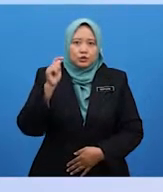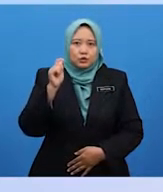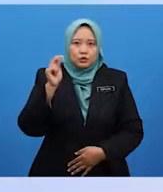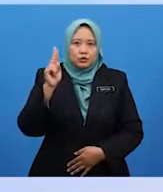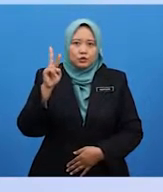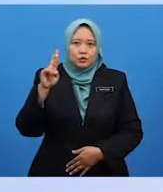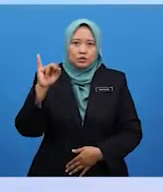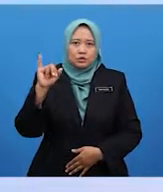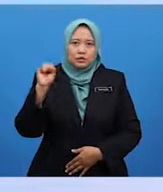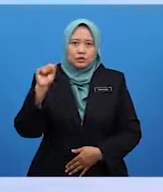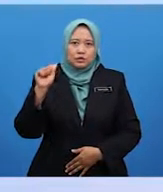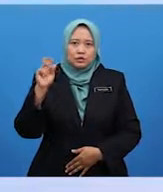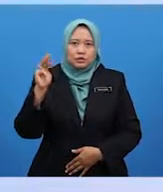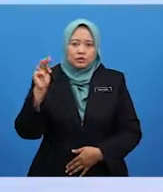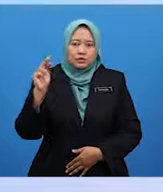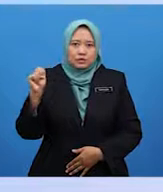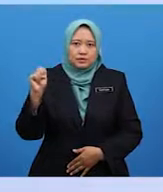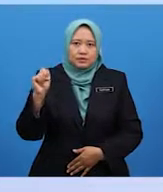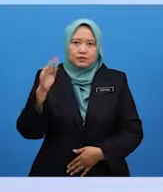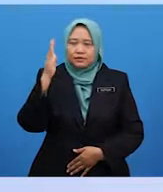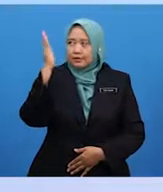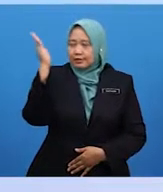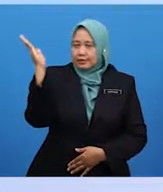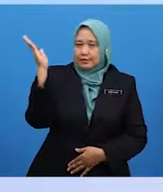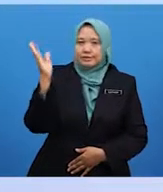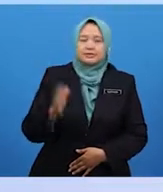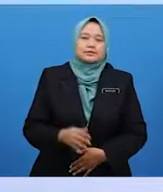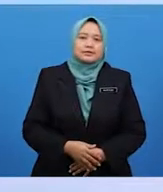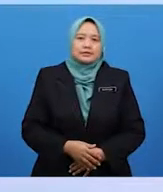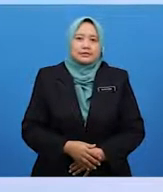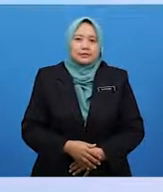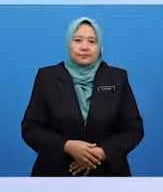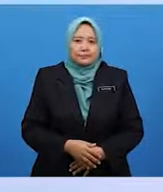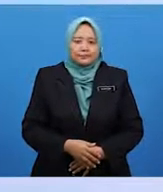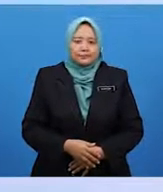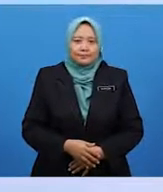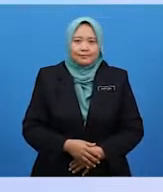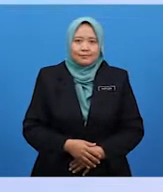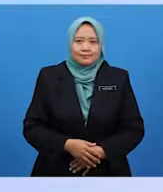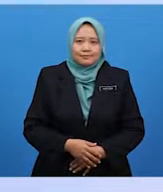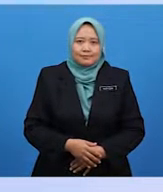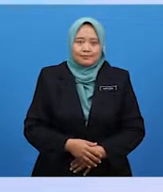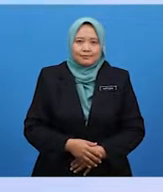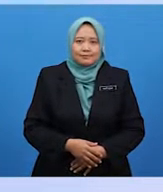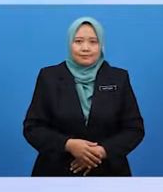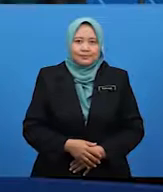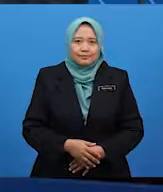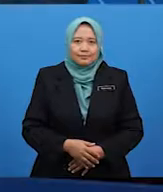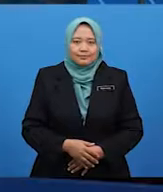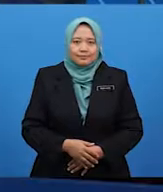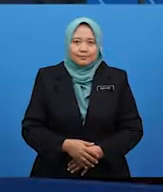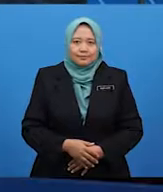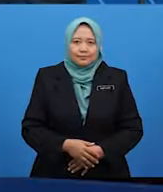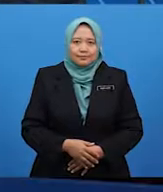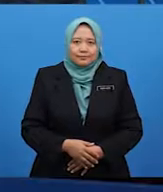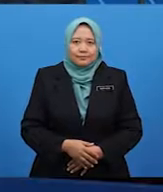ada gurisan asid. Yang ketiga, kita ada aquantin. Dan yang keempat, kita ada mesotin. Betul tu. Dan Cikgu